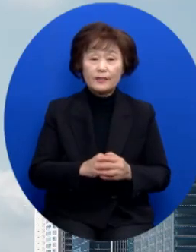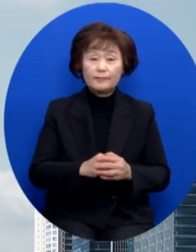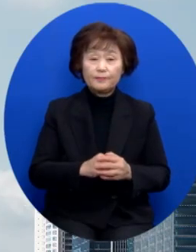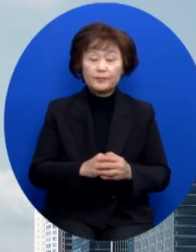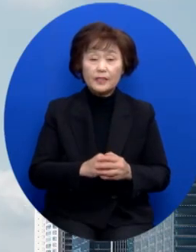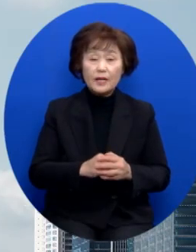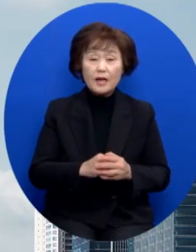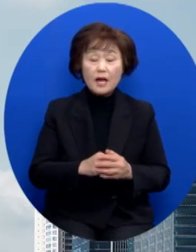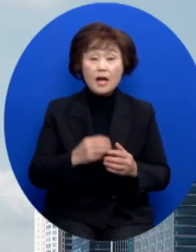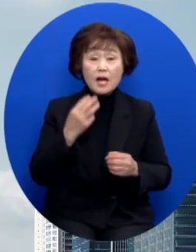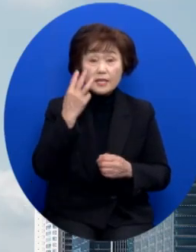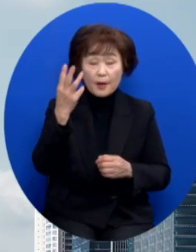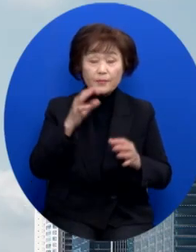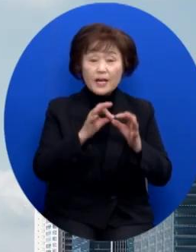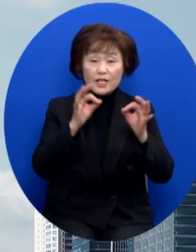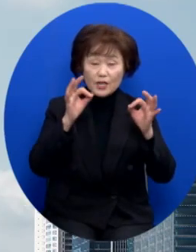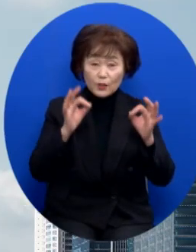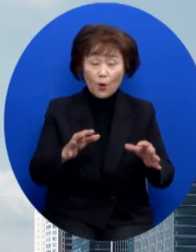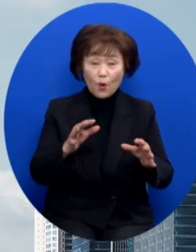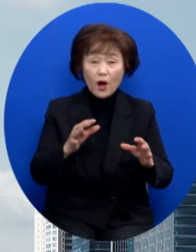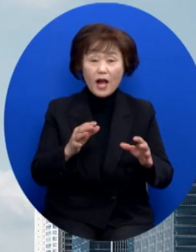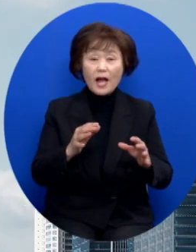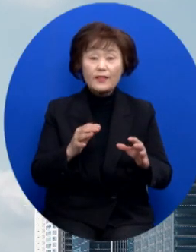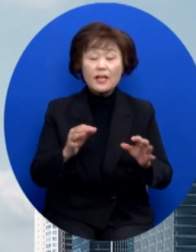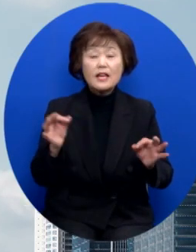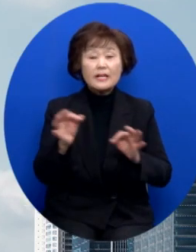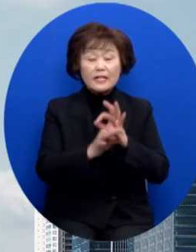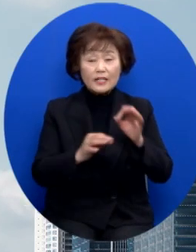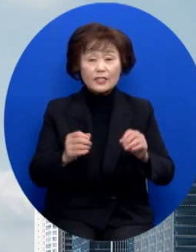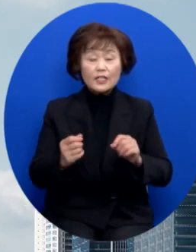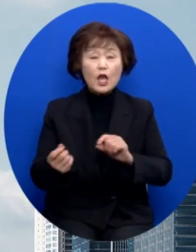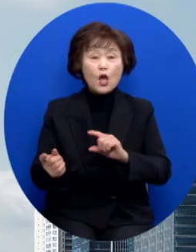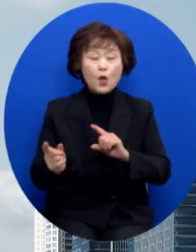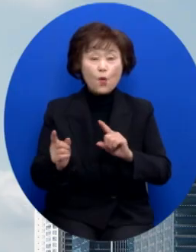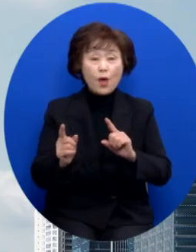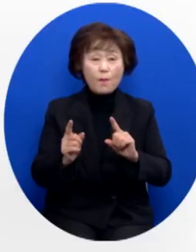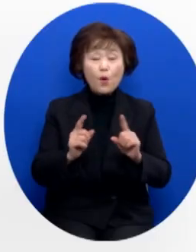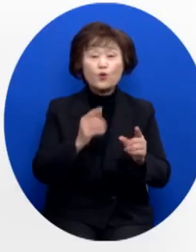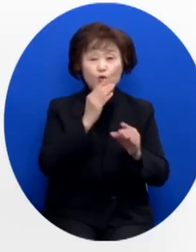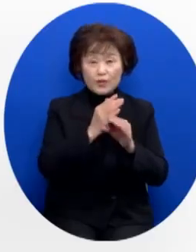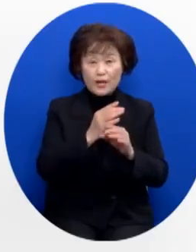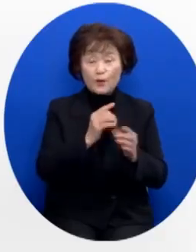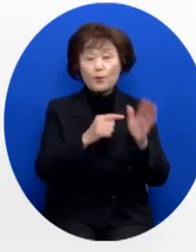정부가 석 달째 우리나라 경제가 회복 조짐을 보이고 있다고 평가했습니다.